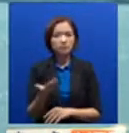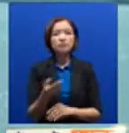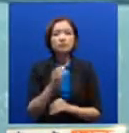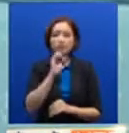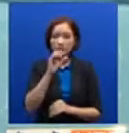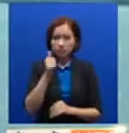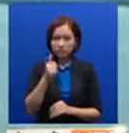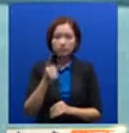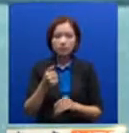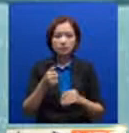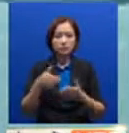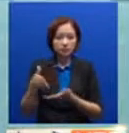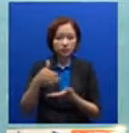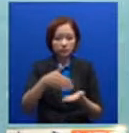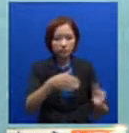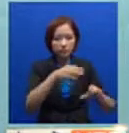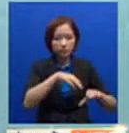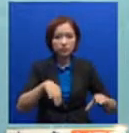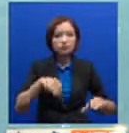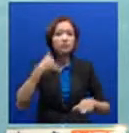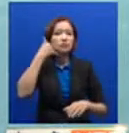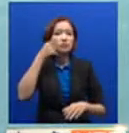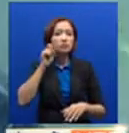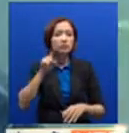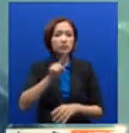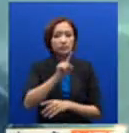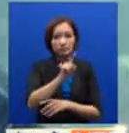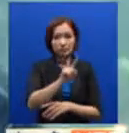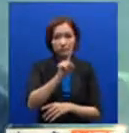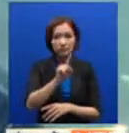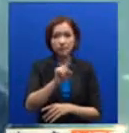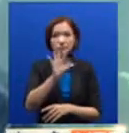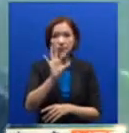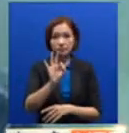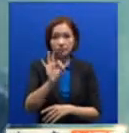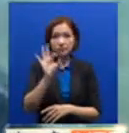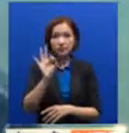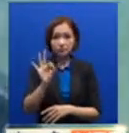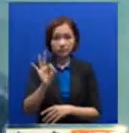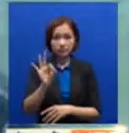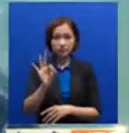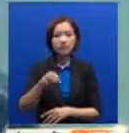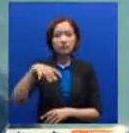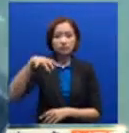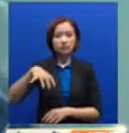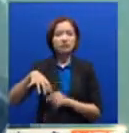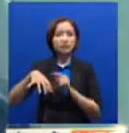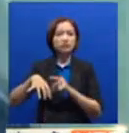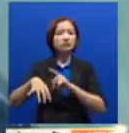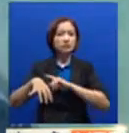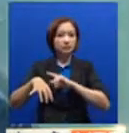หรือว่าริมท่าต่างๆสายด่วนเจ้าถ้าค่ะ 1199ฮะซึ่งจะเป็นหน่วยงานที่รับผิดชอบเรื่องนี้โดยตรง